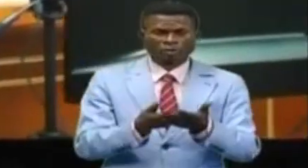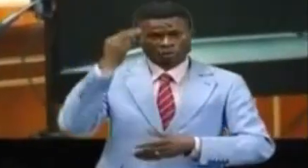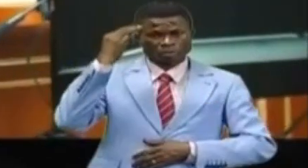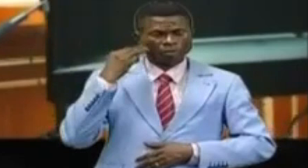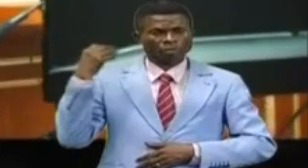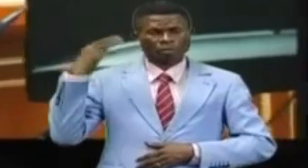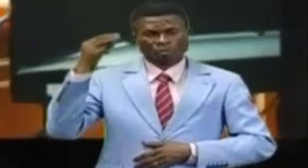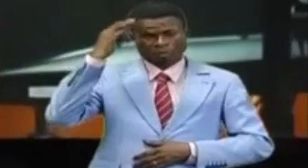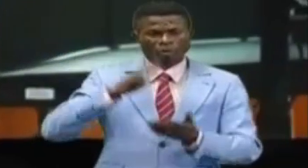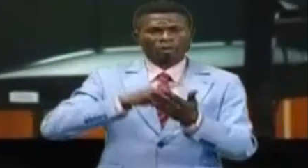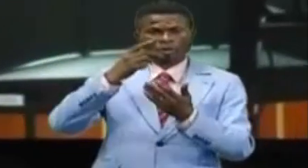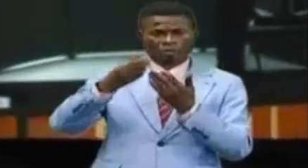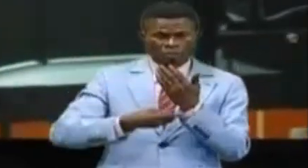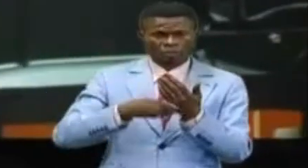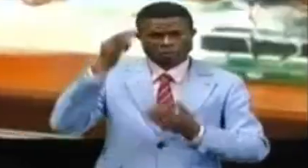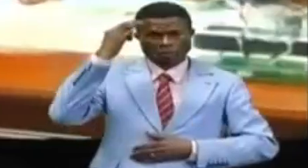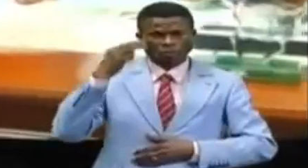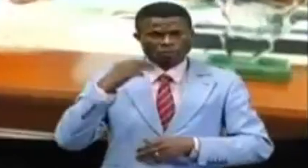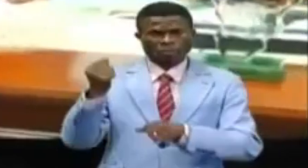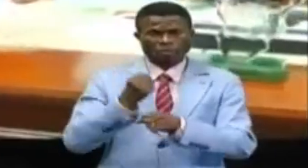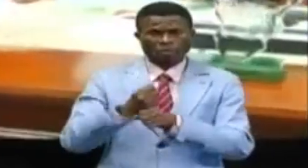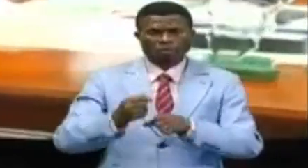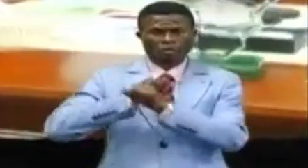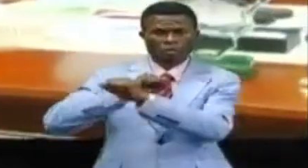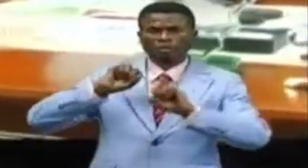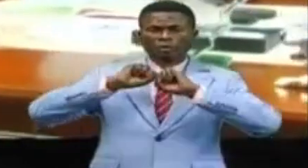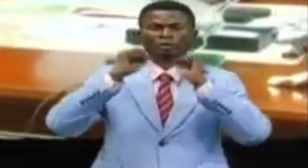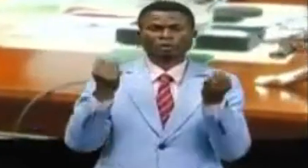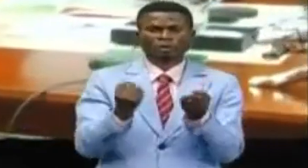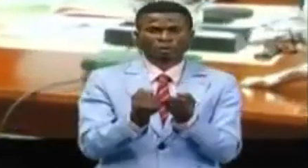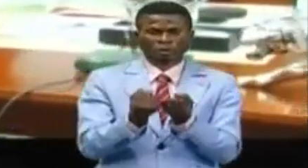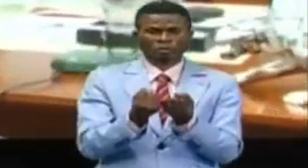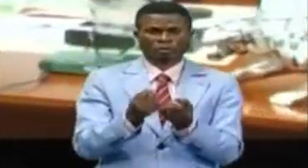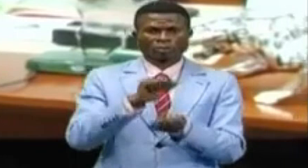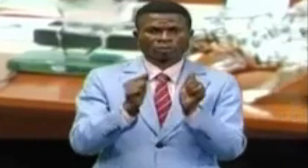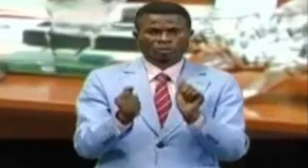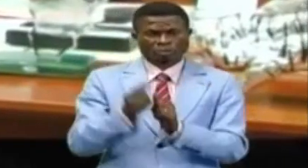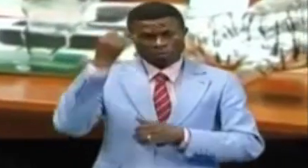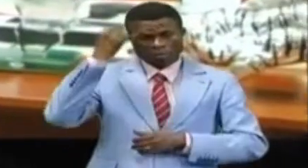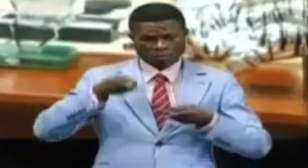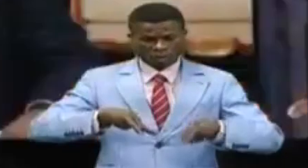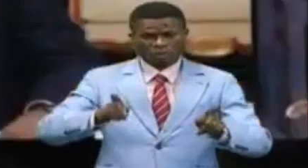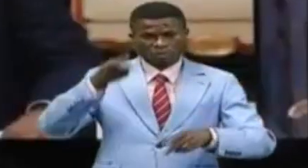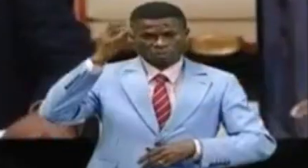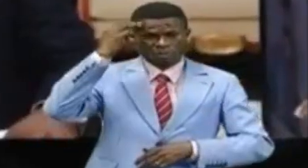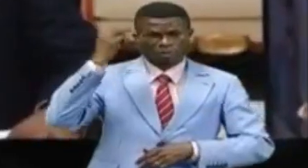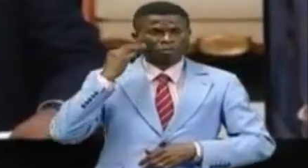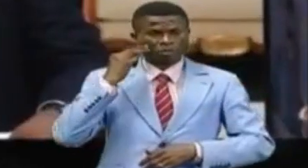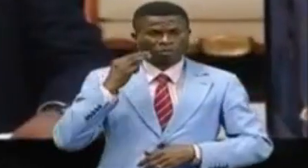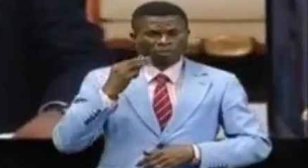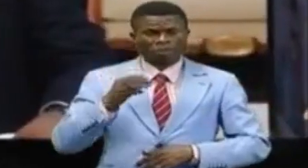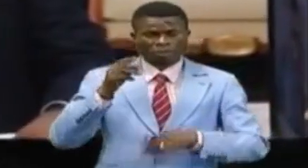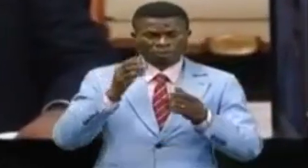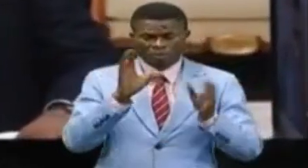d'État, ministre du Plan, la ministre de l'Emploi, Travail et Prévoyance sociale, sous la direction du Premier ministre, de prendre toutes